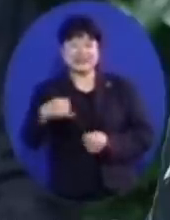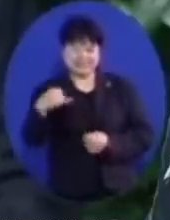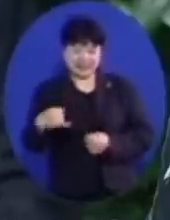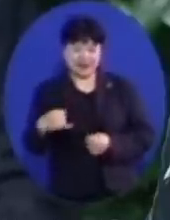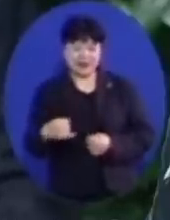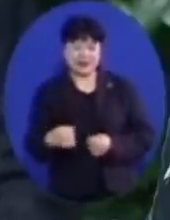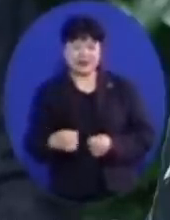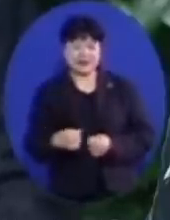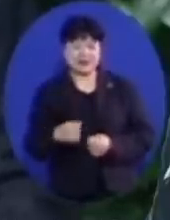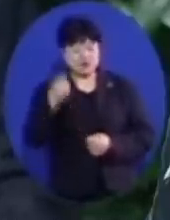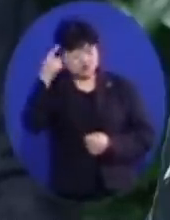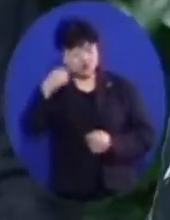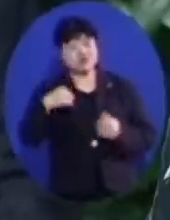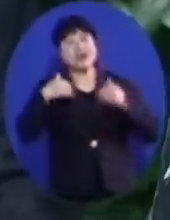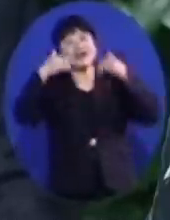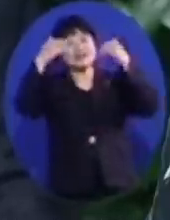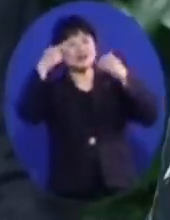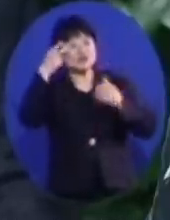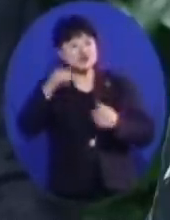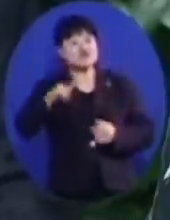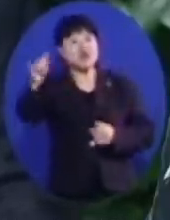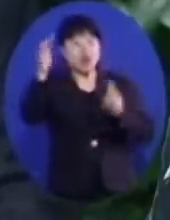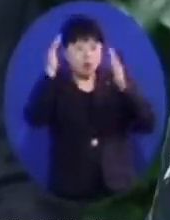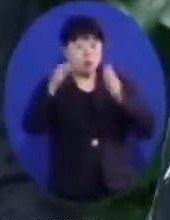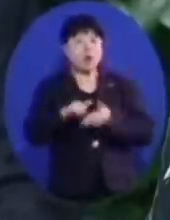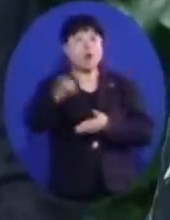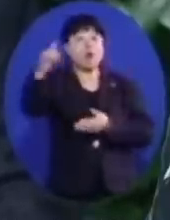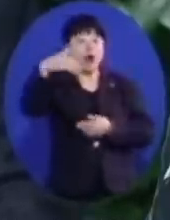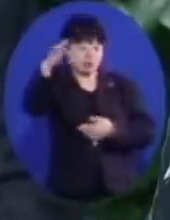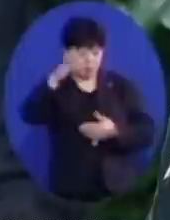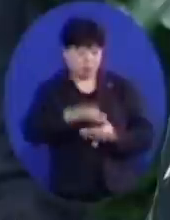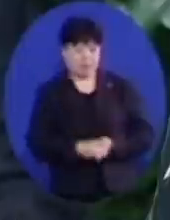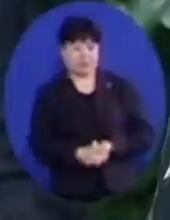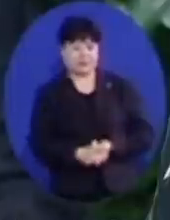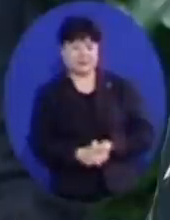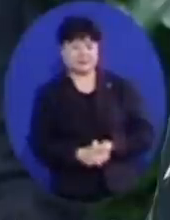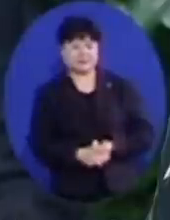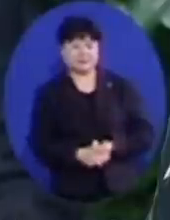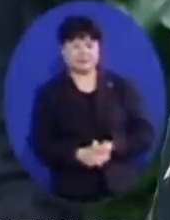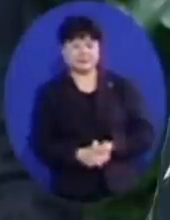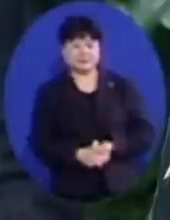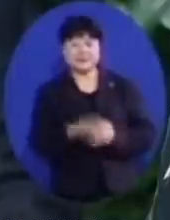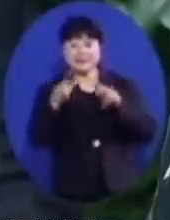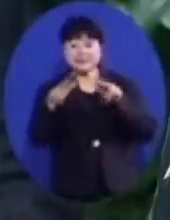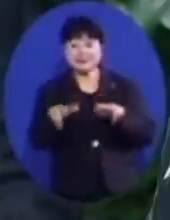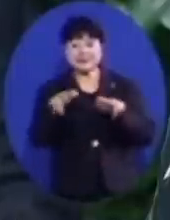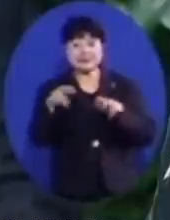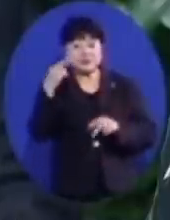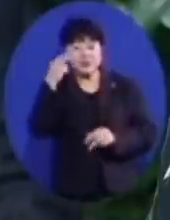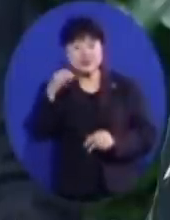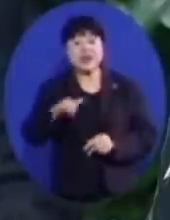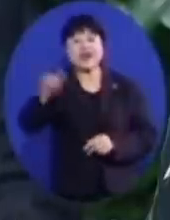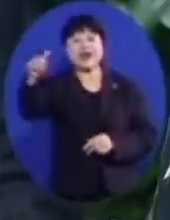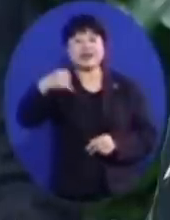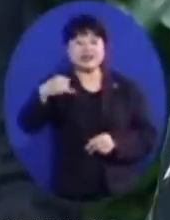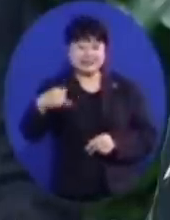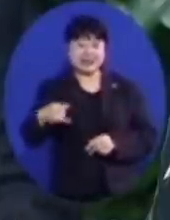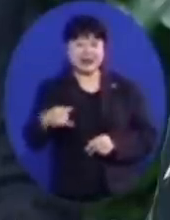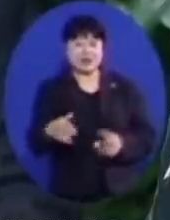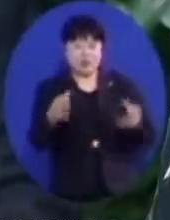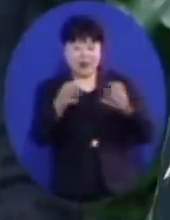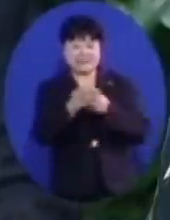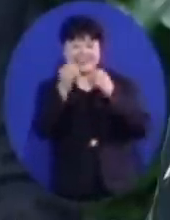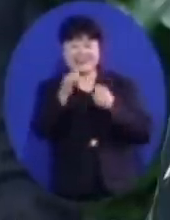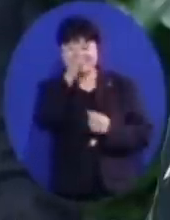딸들 공부 다시 하시겠어요 미국으로 유학까지 보내고 지금 미국에 들어가서 아들 딸딸하고 같이